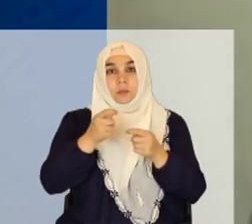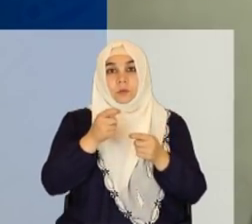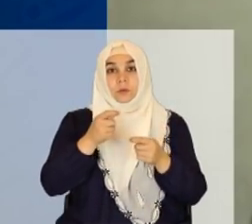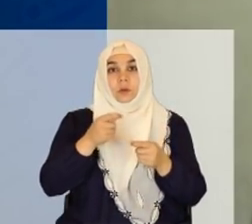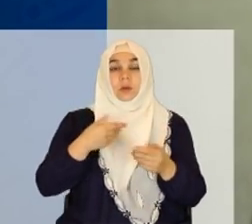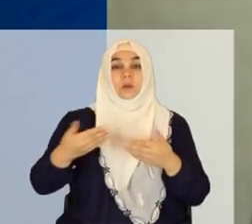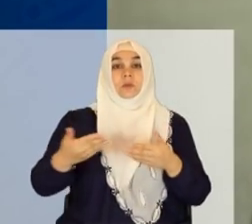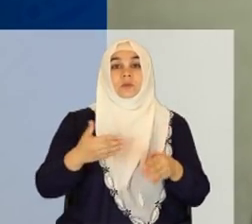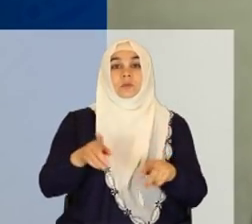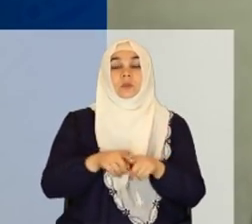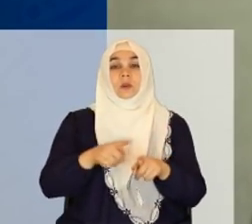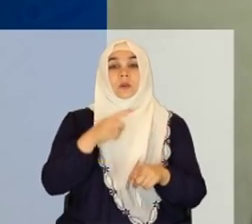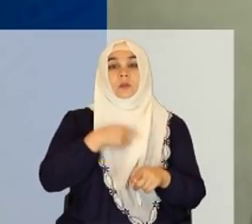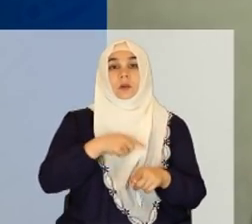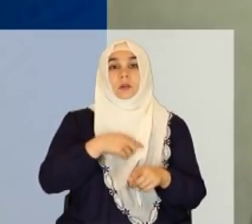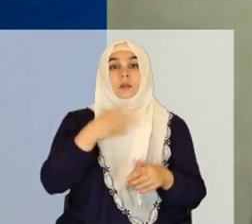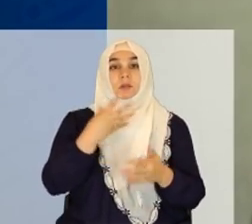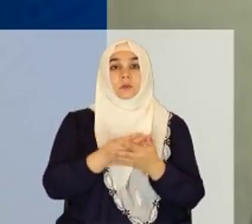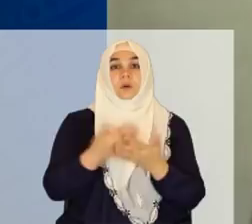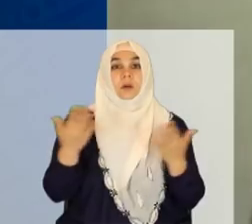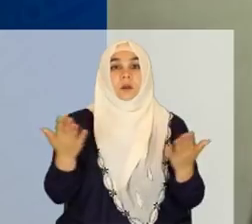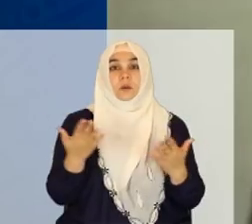yurishni axloqqa qanday aloqasi bor?